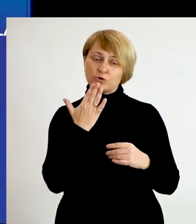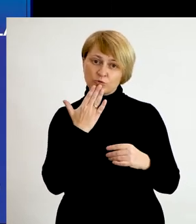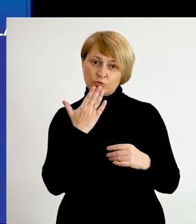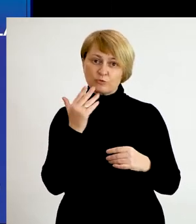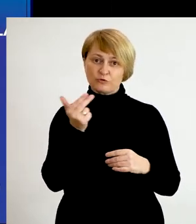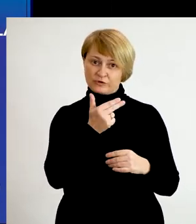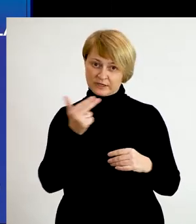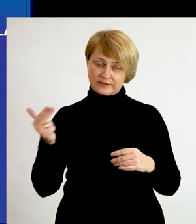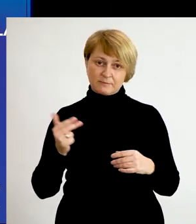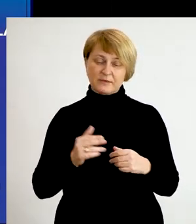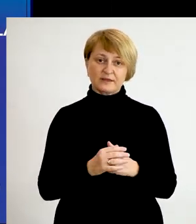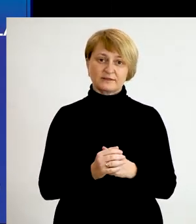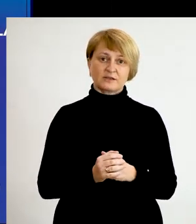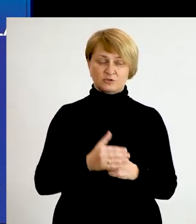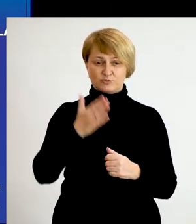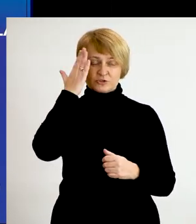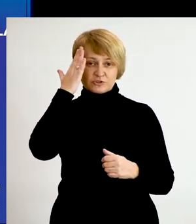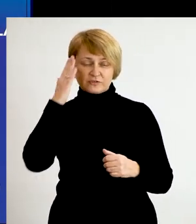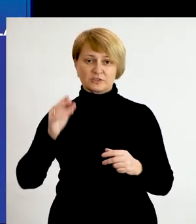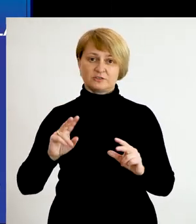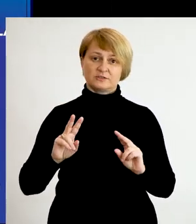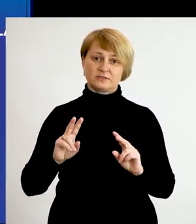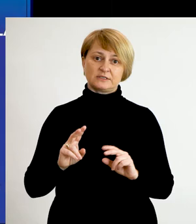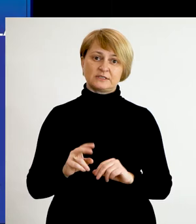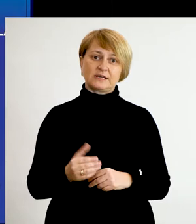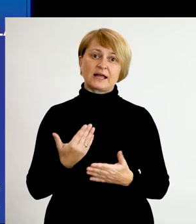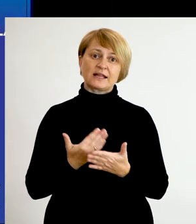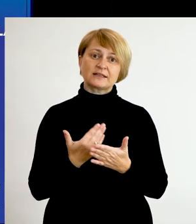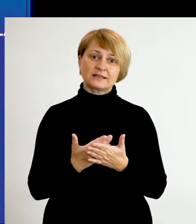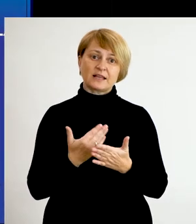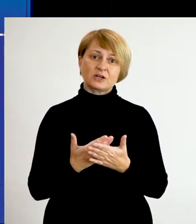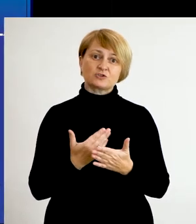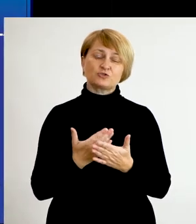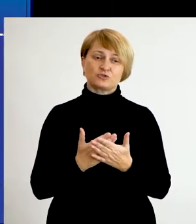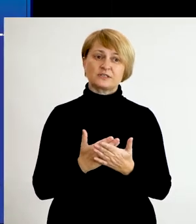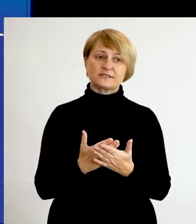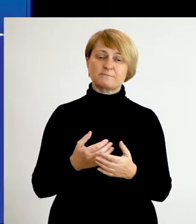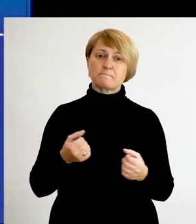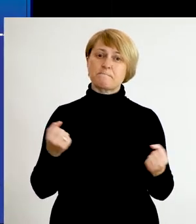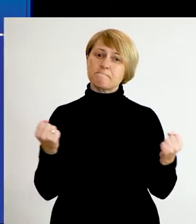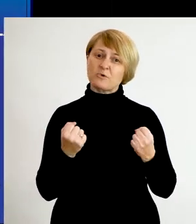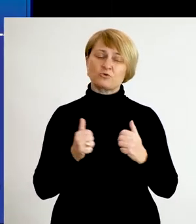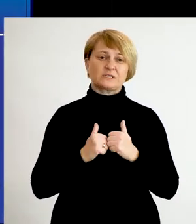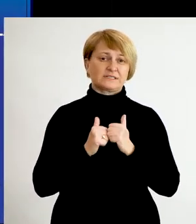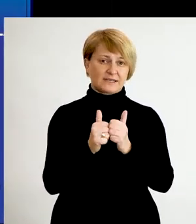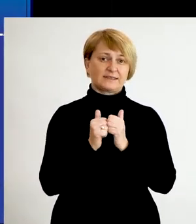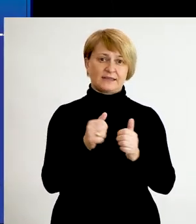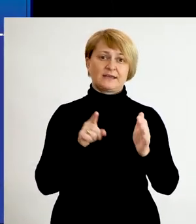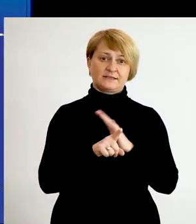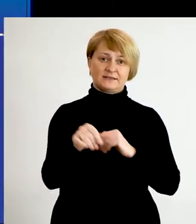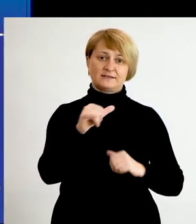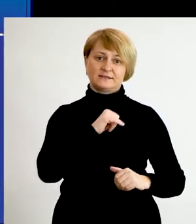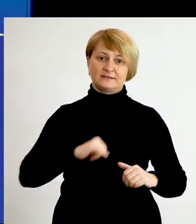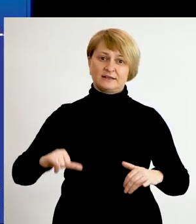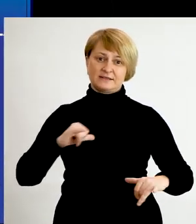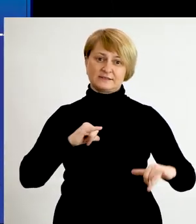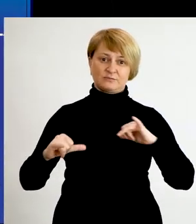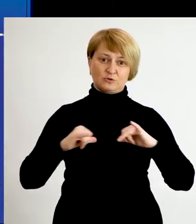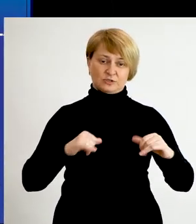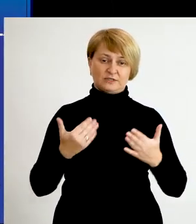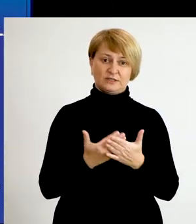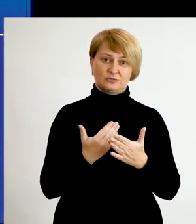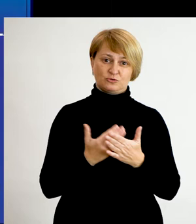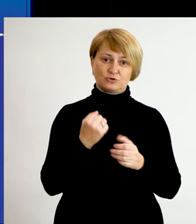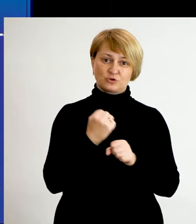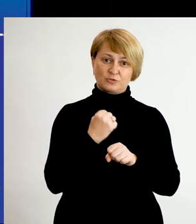W skrócie Państwu omówię tą rzecz, żebyście Państwo wiedzieli skąd i dlaczego jest to wyzwanie dla samorządów. Dlatego, że pracownicy od nowego